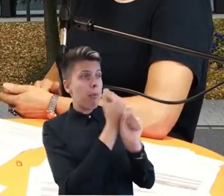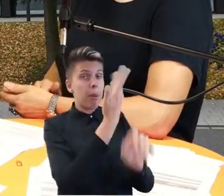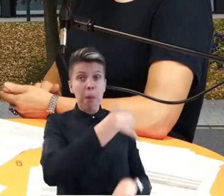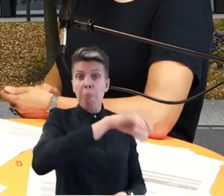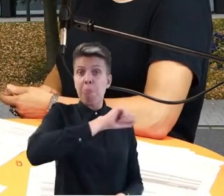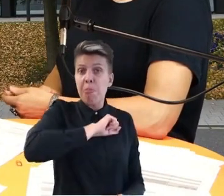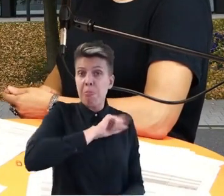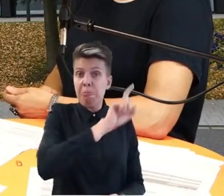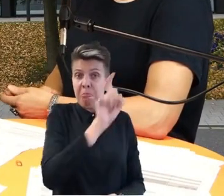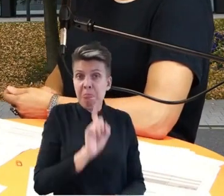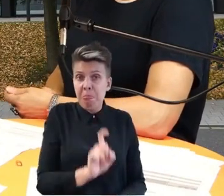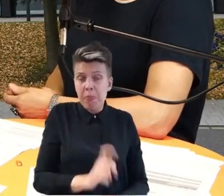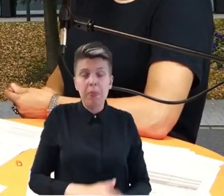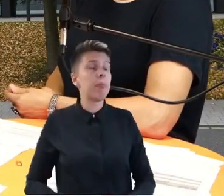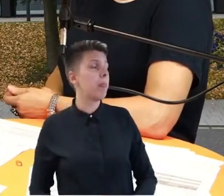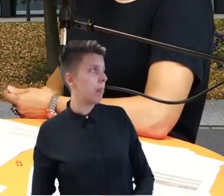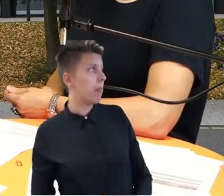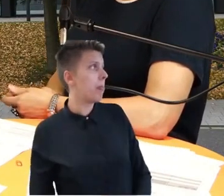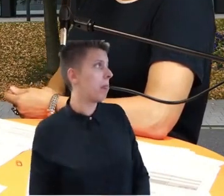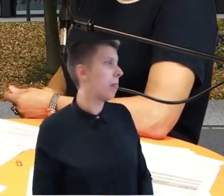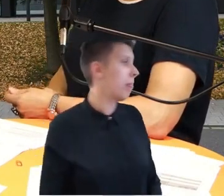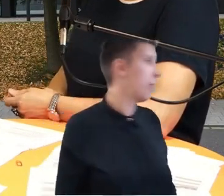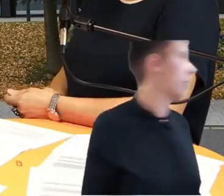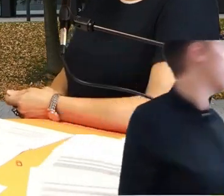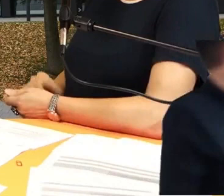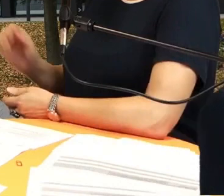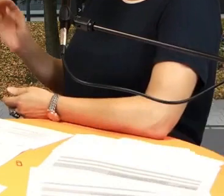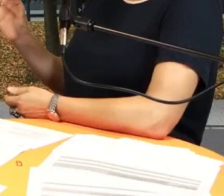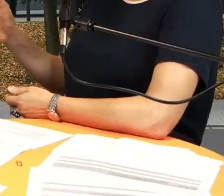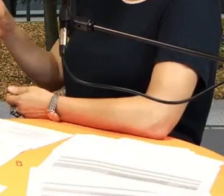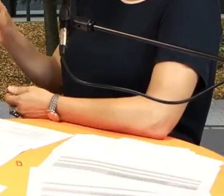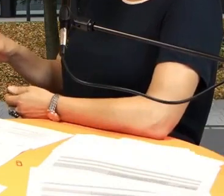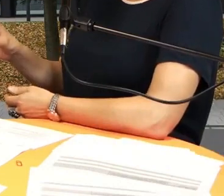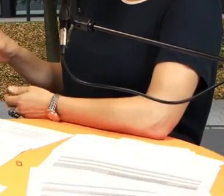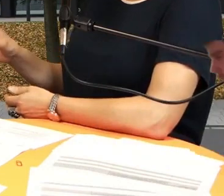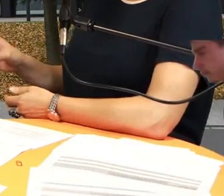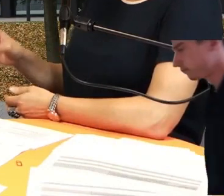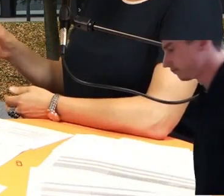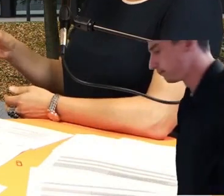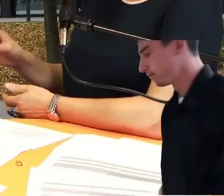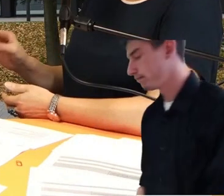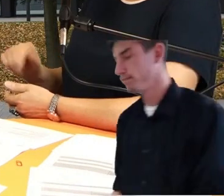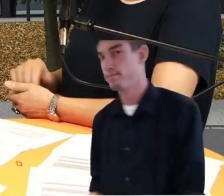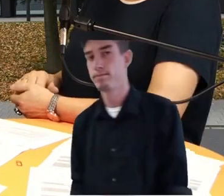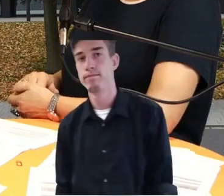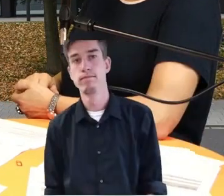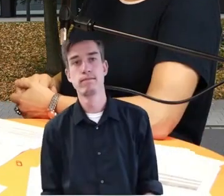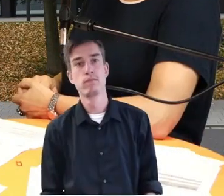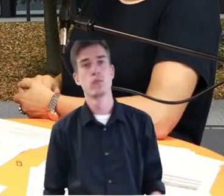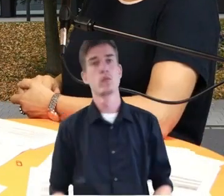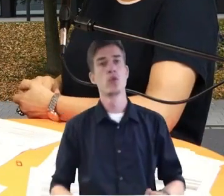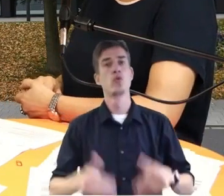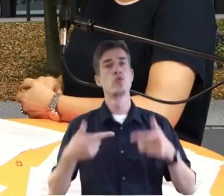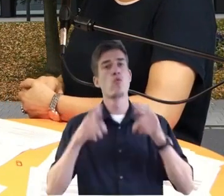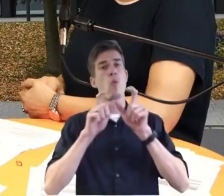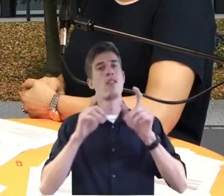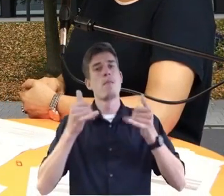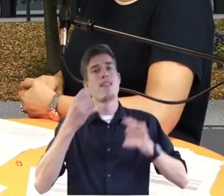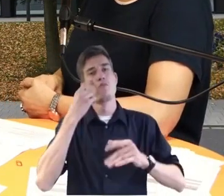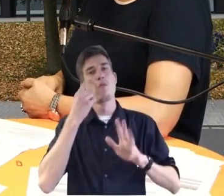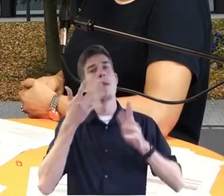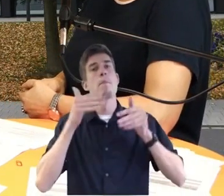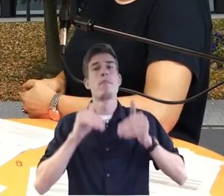genau und das jetzt reden wir ja komplett von diesen präsenzveranstaltungen die via kann z ich glaube am